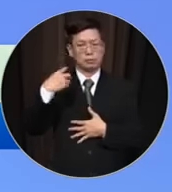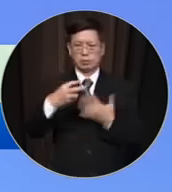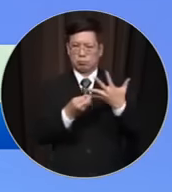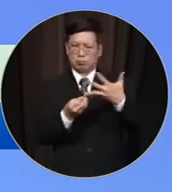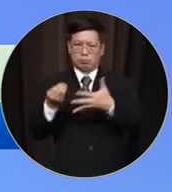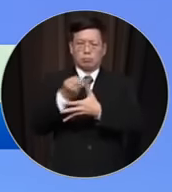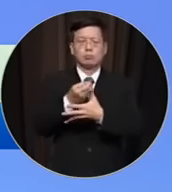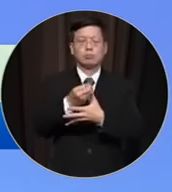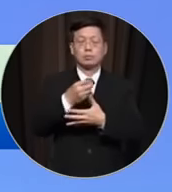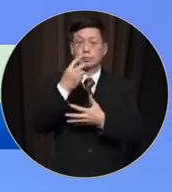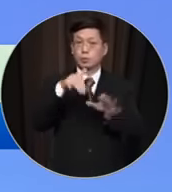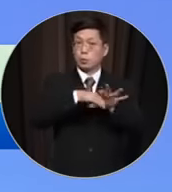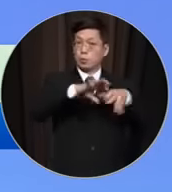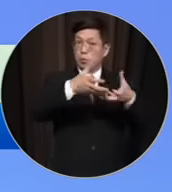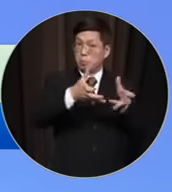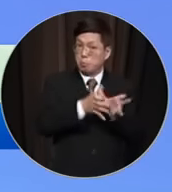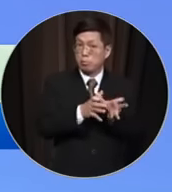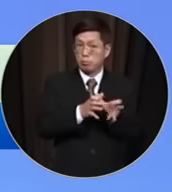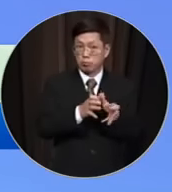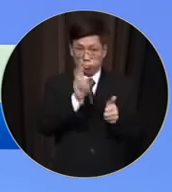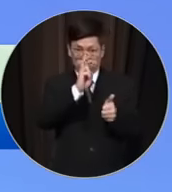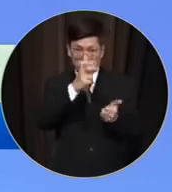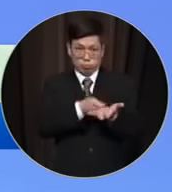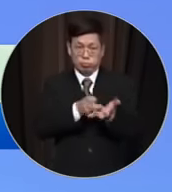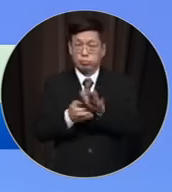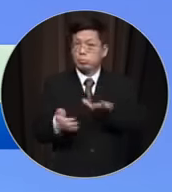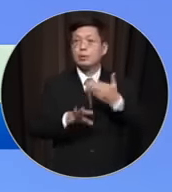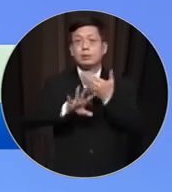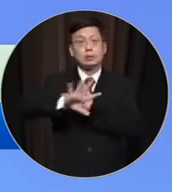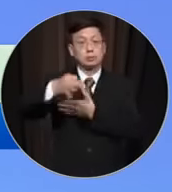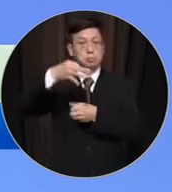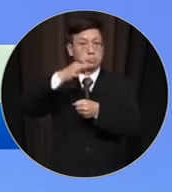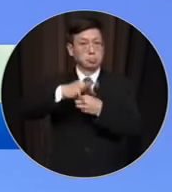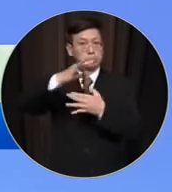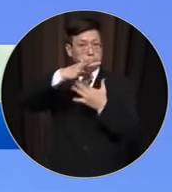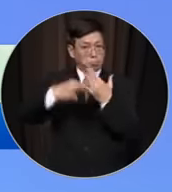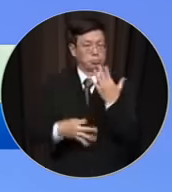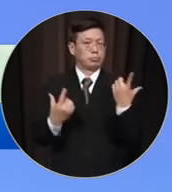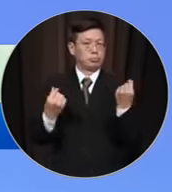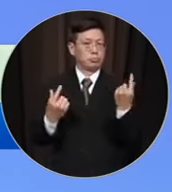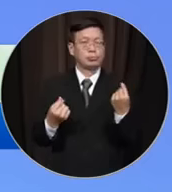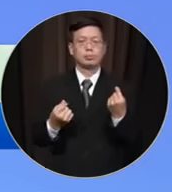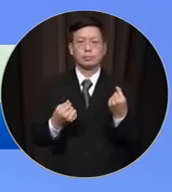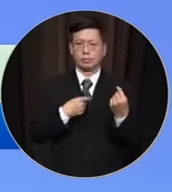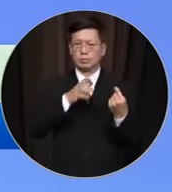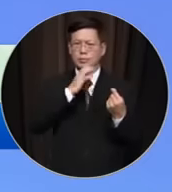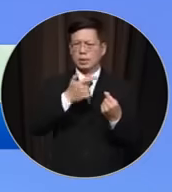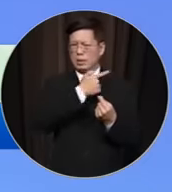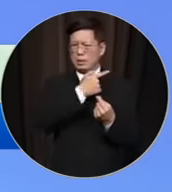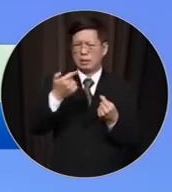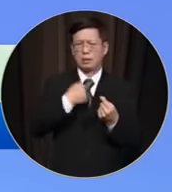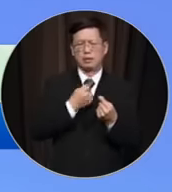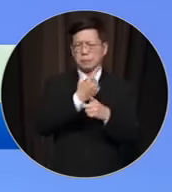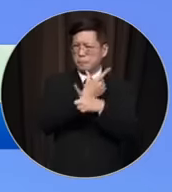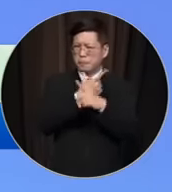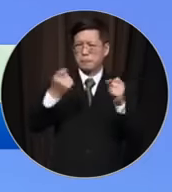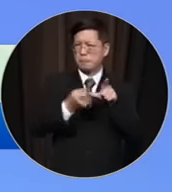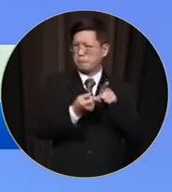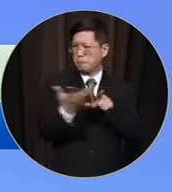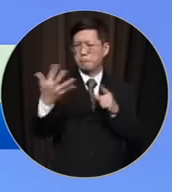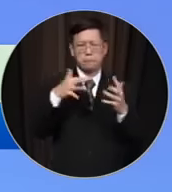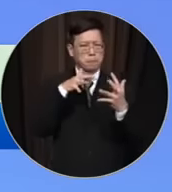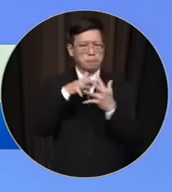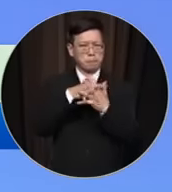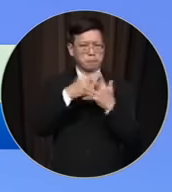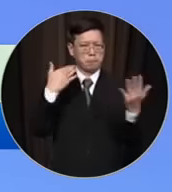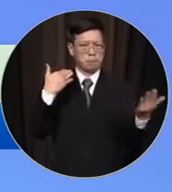高，除了检视文化部以外，所有的补助办法都应该比照我刚刚所说的建立一套统一而且公开透明的标